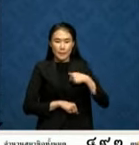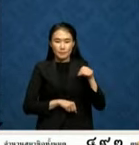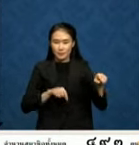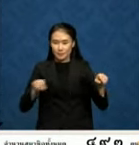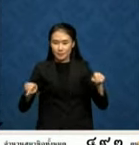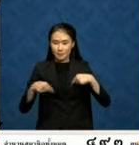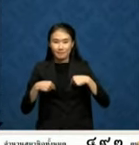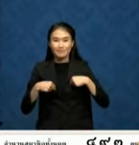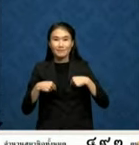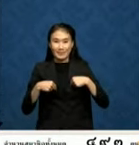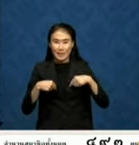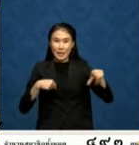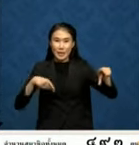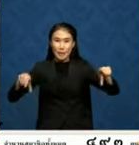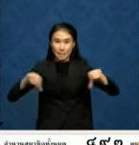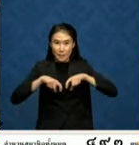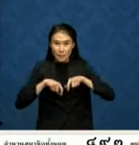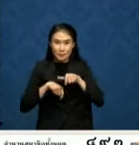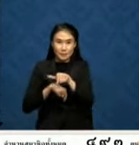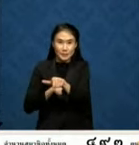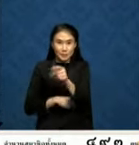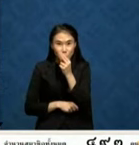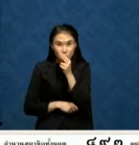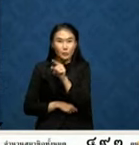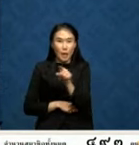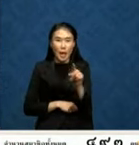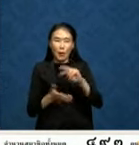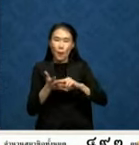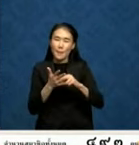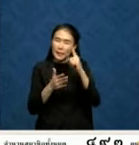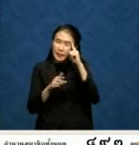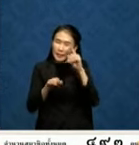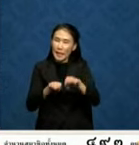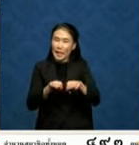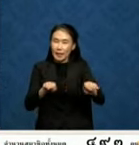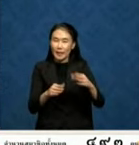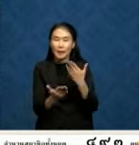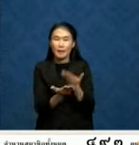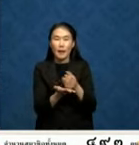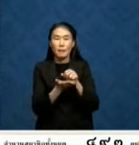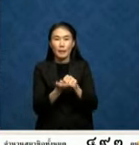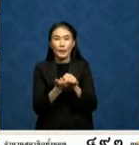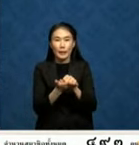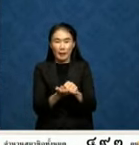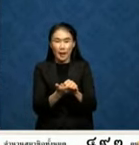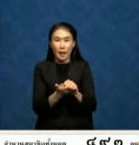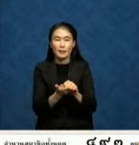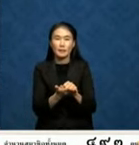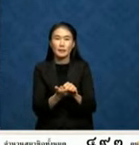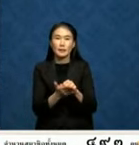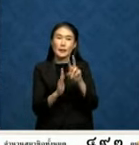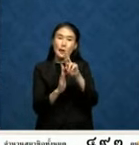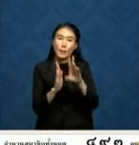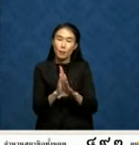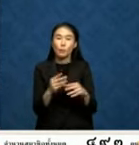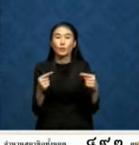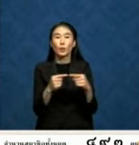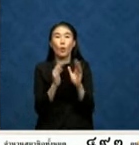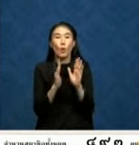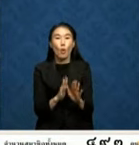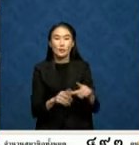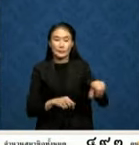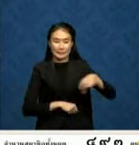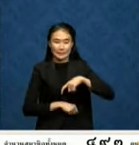Party Access Framework Guidelines และกำหนดอัตราค่าบริการใช้ระบบโครงข่ายไฟฟ้าสำหรับบุคคลที่